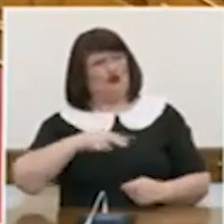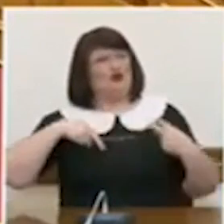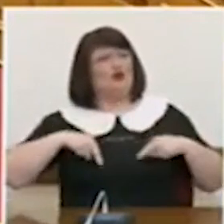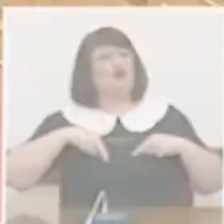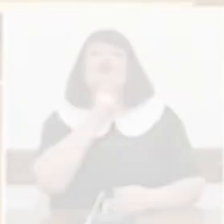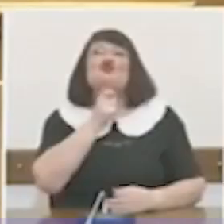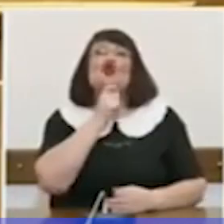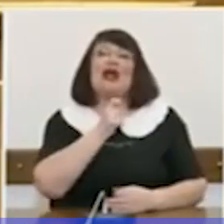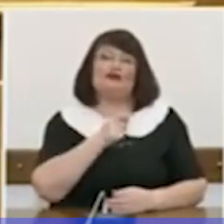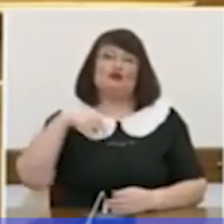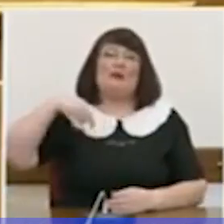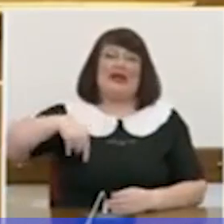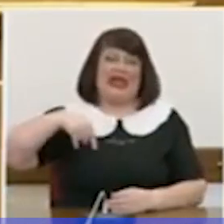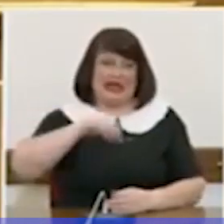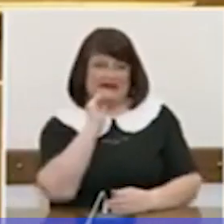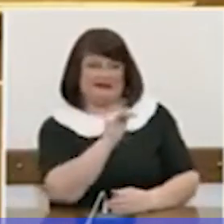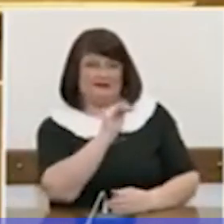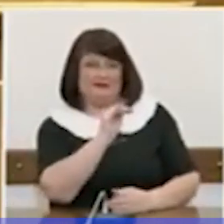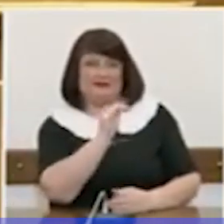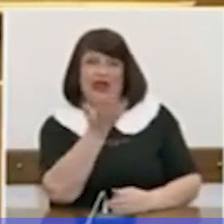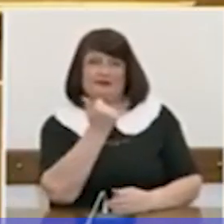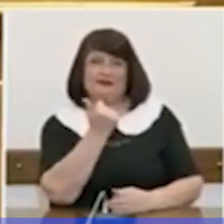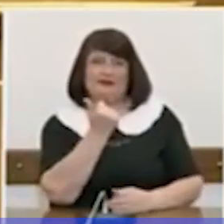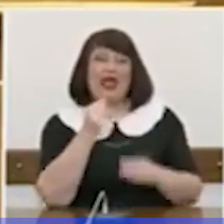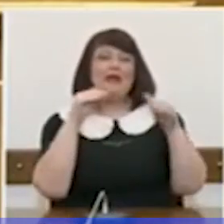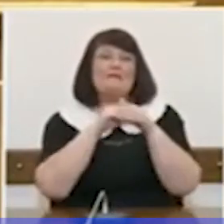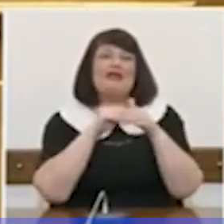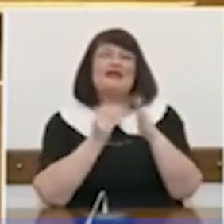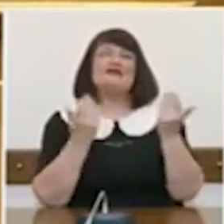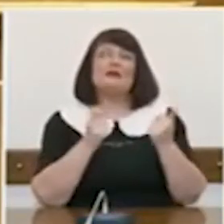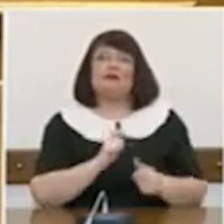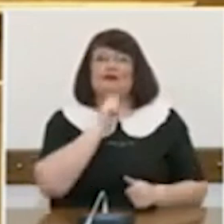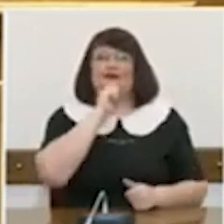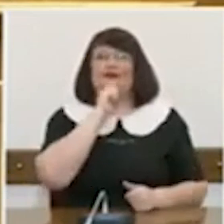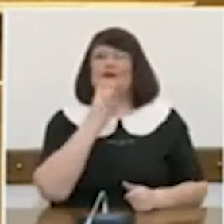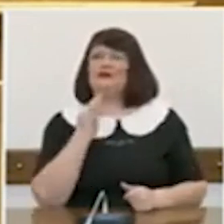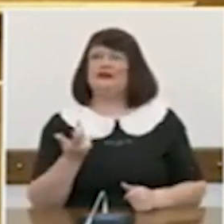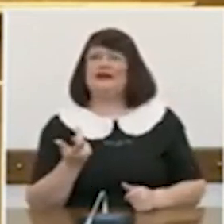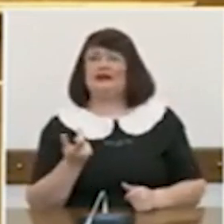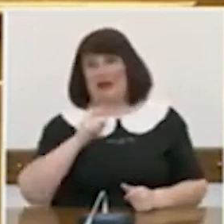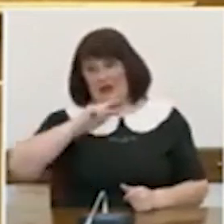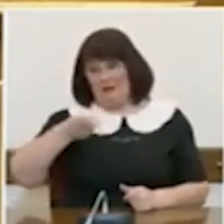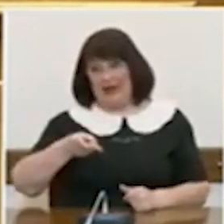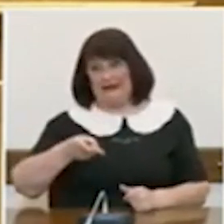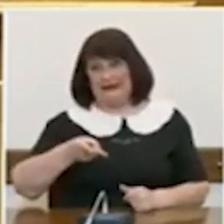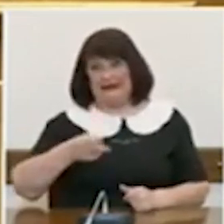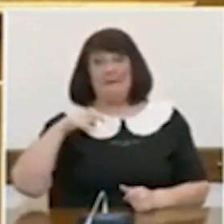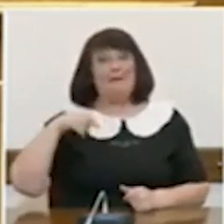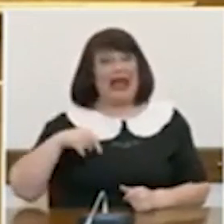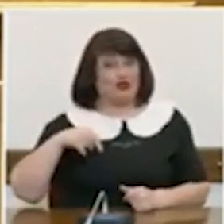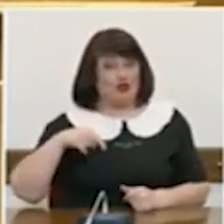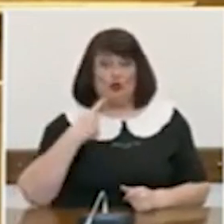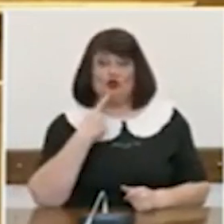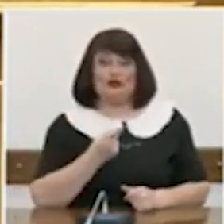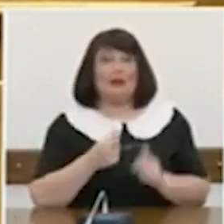Κυριάκου Μητσοτάκη. Γιατί δεν έχουμε επενδύσει στην Ελλάδα, τι τις αποθαρρύνει τους επενδυτές? Και λέει ο κύριος Παπαλεξόπουλος, ο Πρόεδρος του